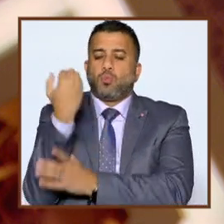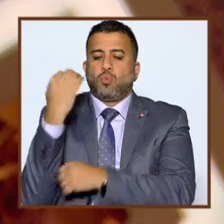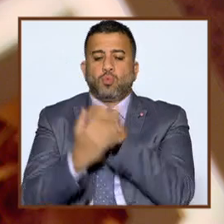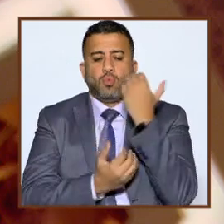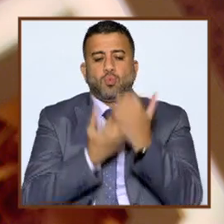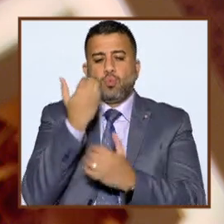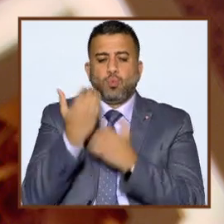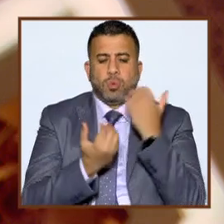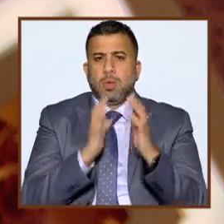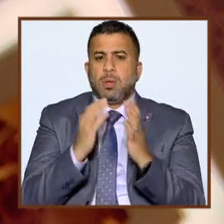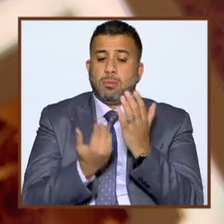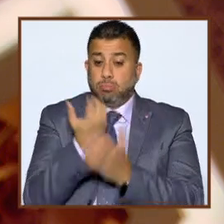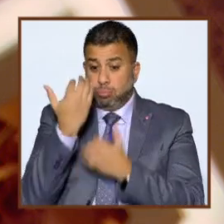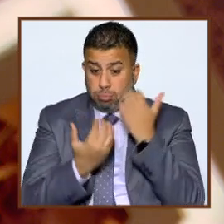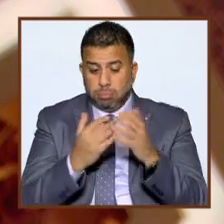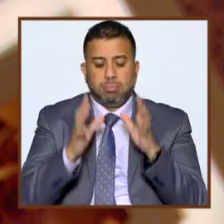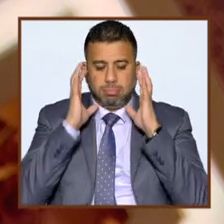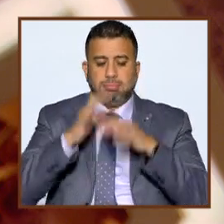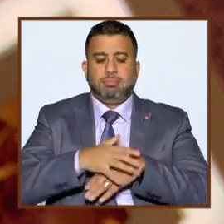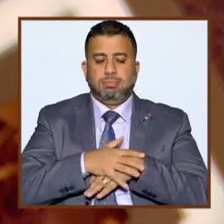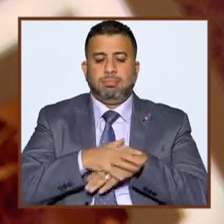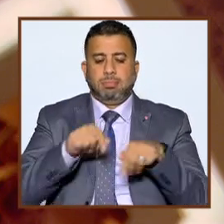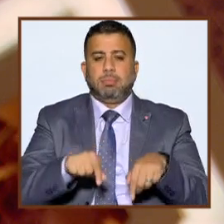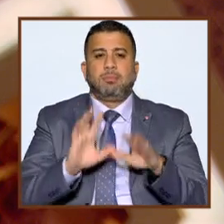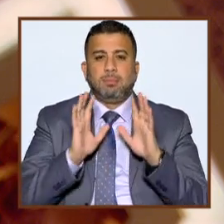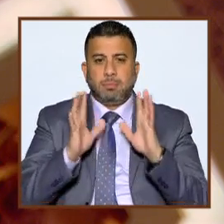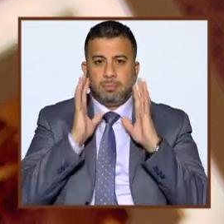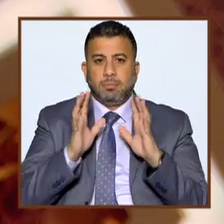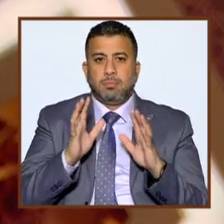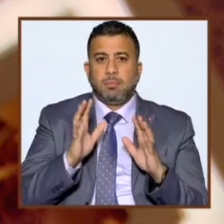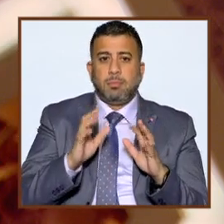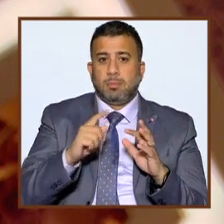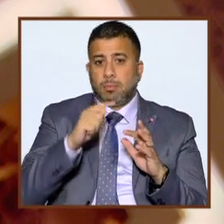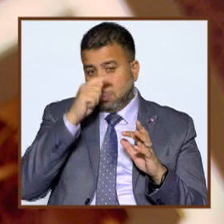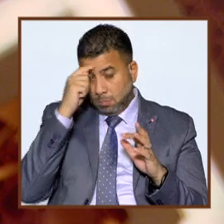الوضوء فالإنسان إذا توضأ يصلي إذا توضأ يصلي إذا